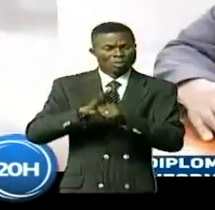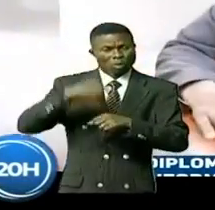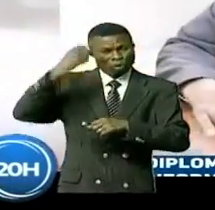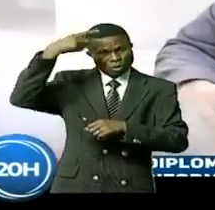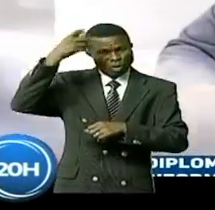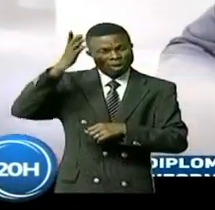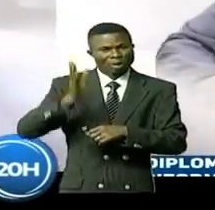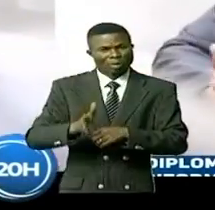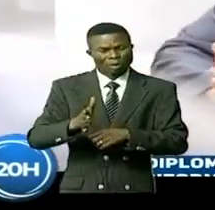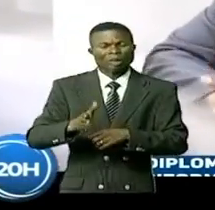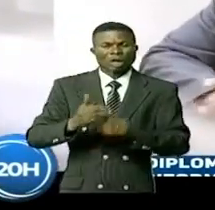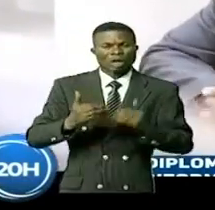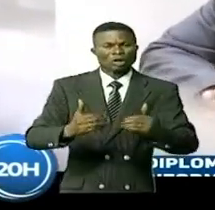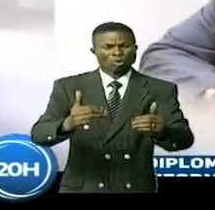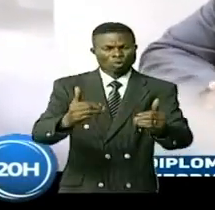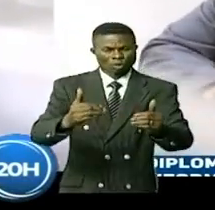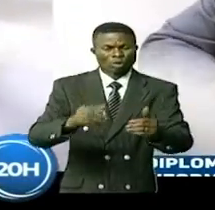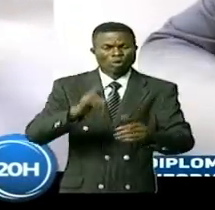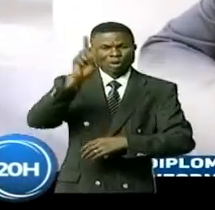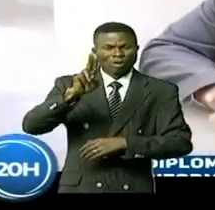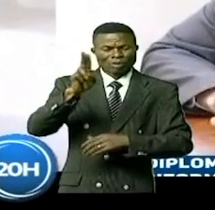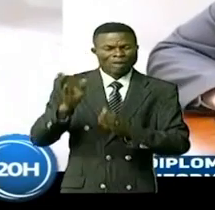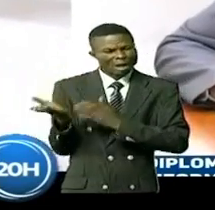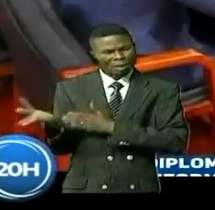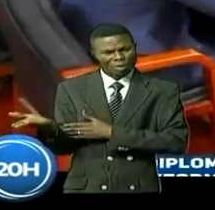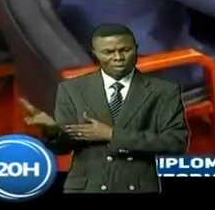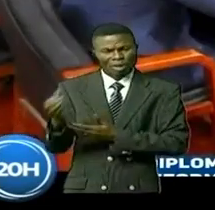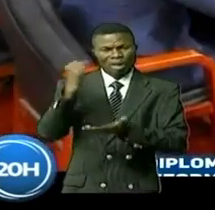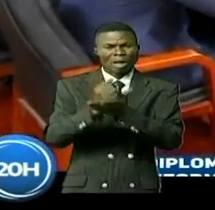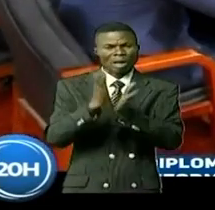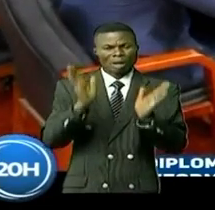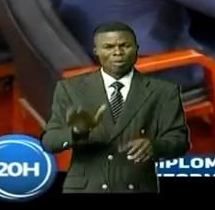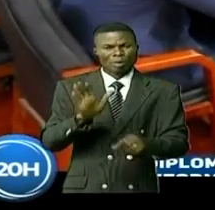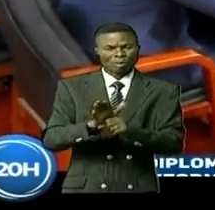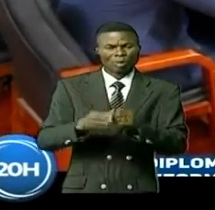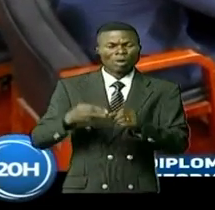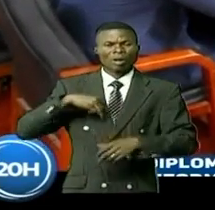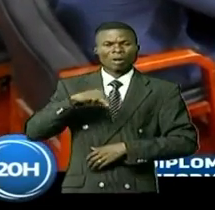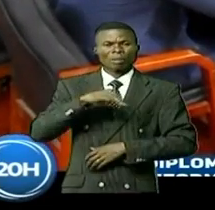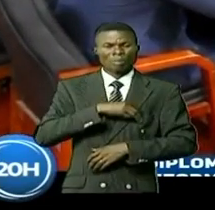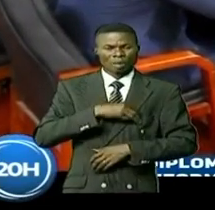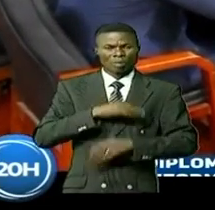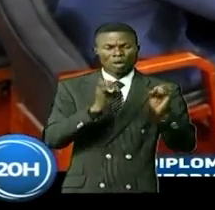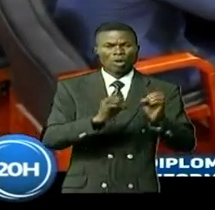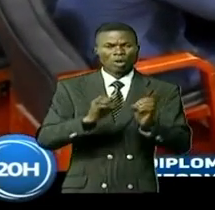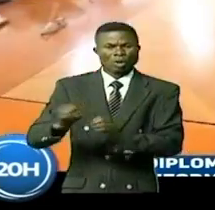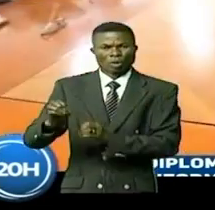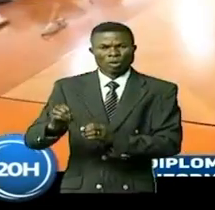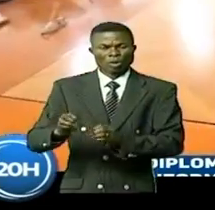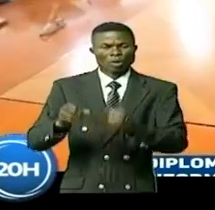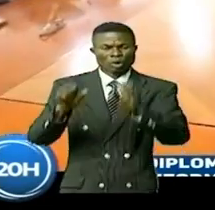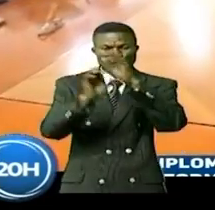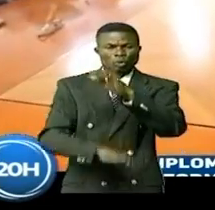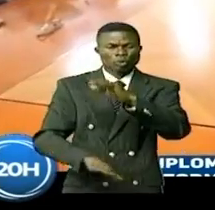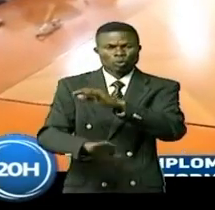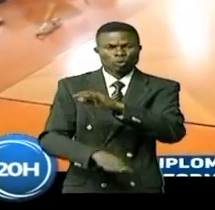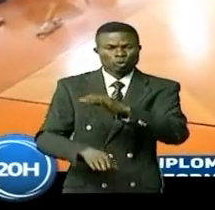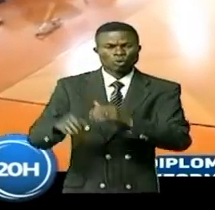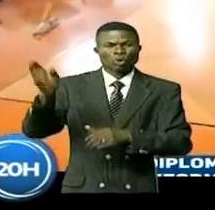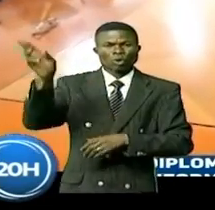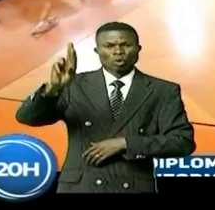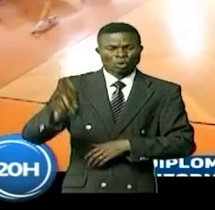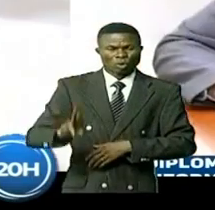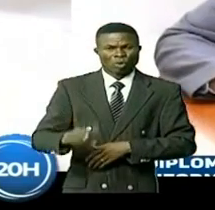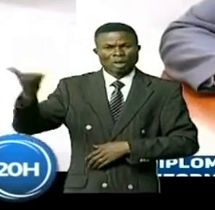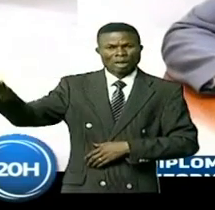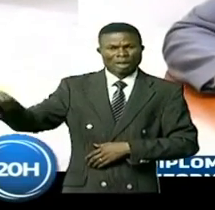affaires étrangères. C'est vendredi tôt le matin, les ambassadeurs des pays membres des organisations sous-régionales ont été reçus